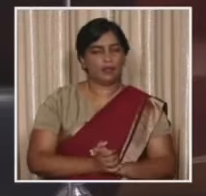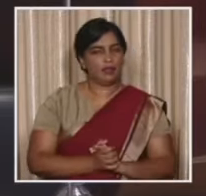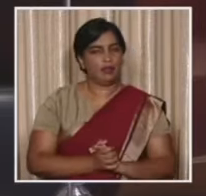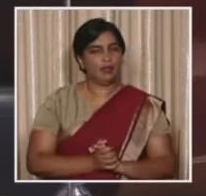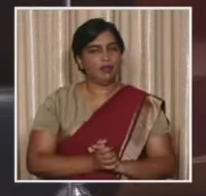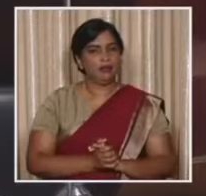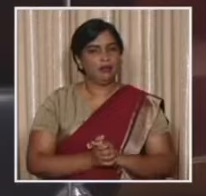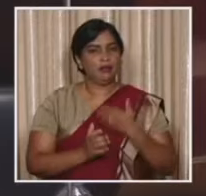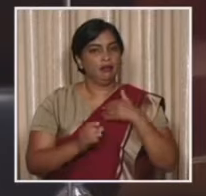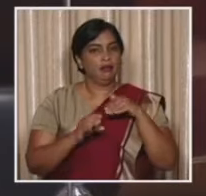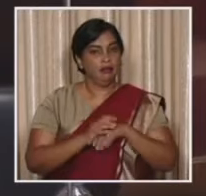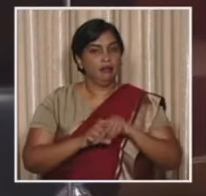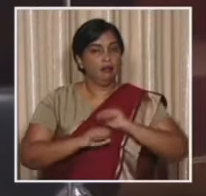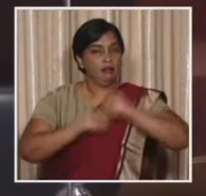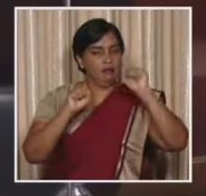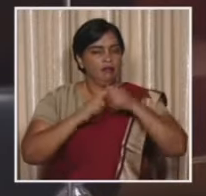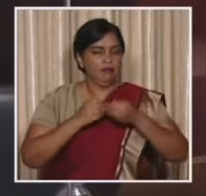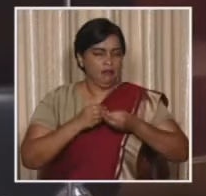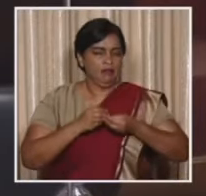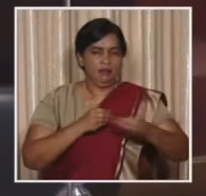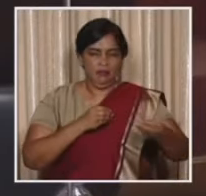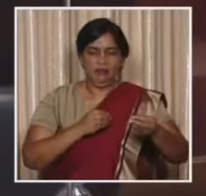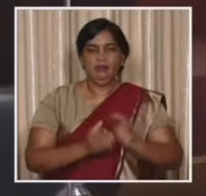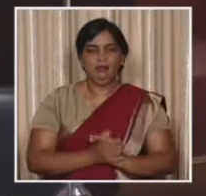අපි ඉන්නේ දැන් කැරල්ලක අභියස.